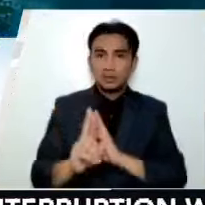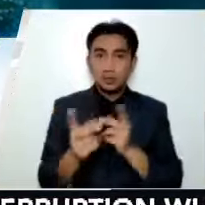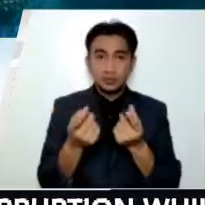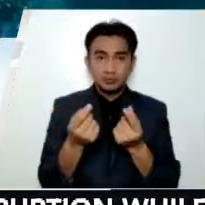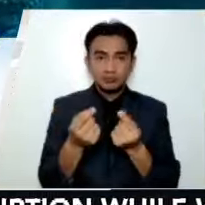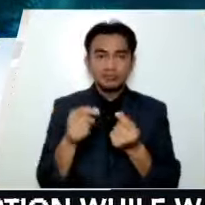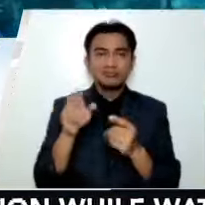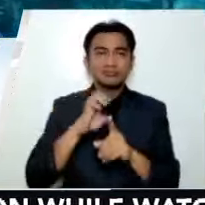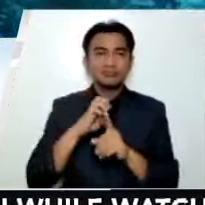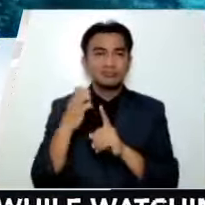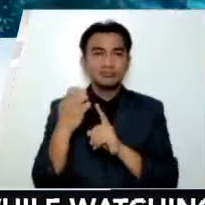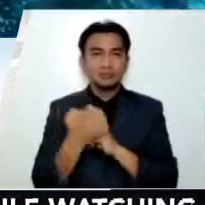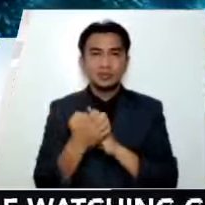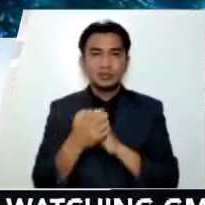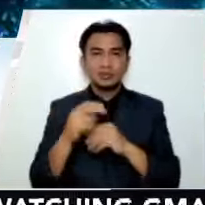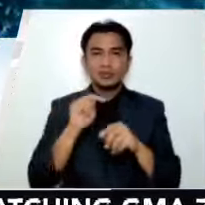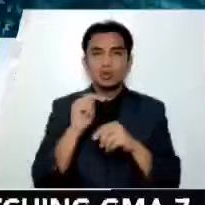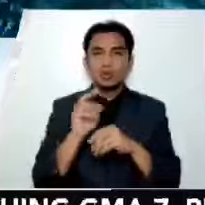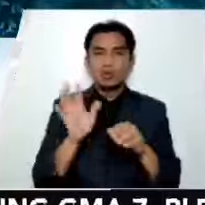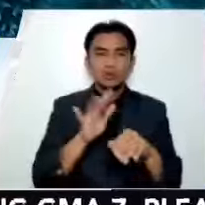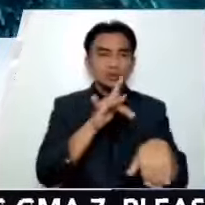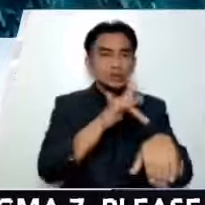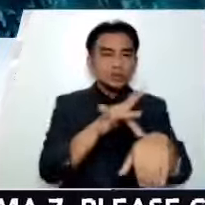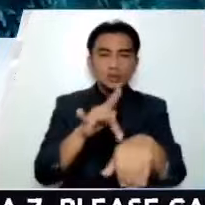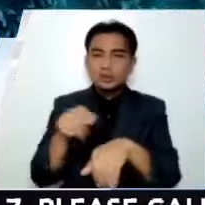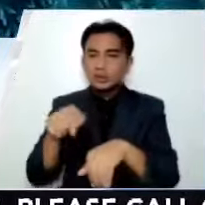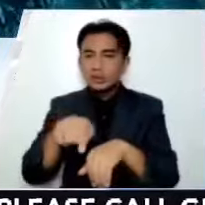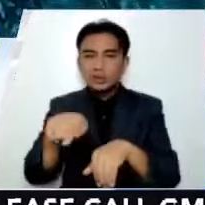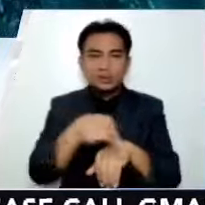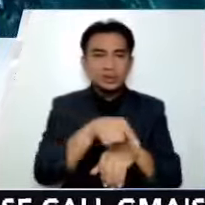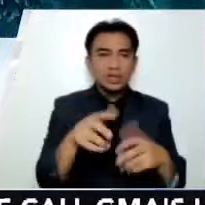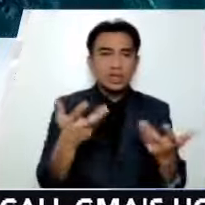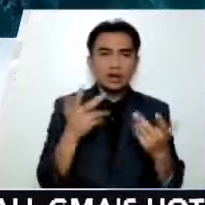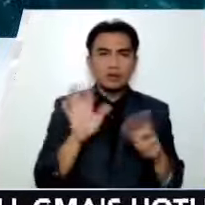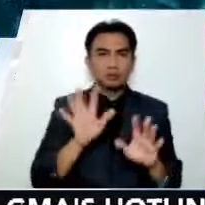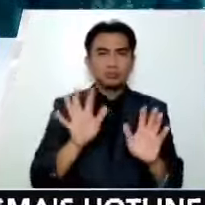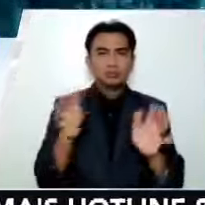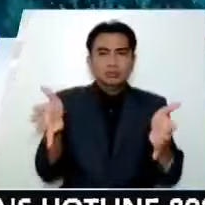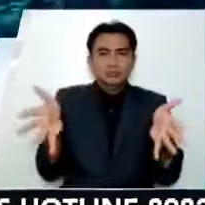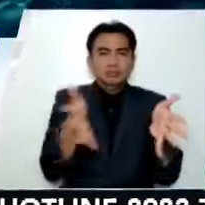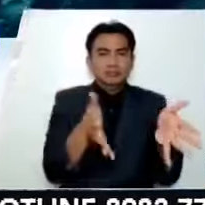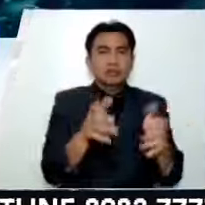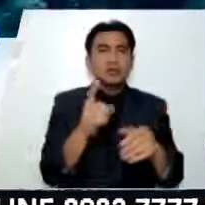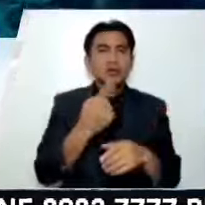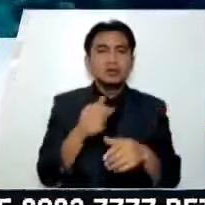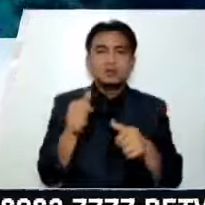kayo sa dagat, huwag niyong hahawakan yung mga creatures na makikita nyo. I-appreciate nyo lang, tignan nyo